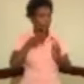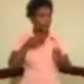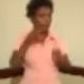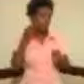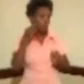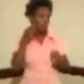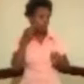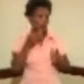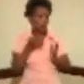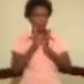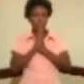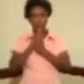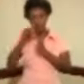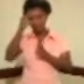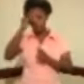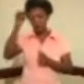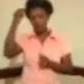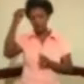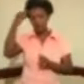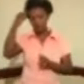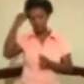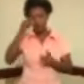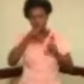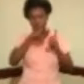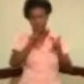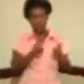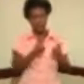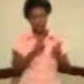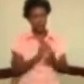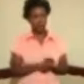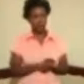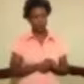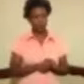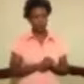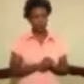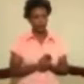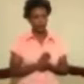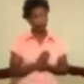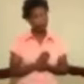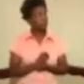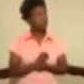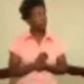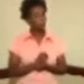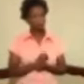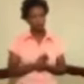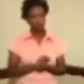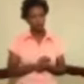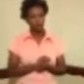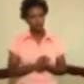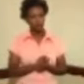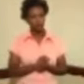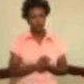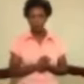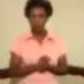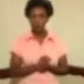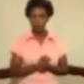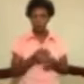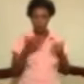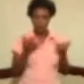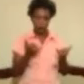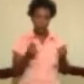question que tu aimerais poser à. Non. Vous m'intéressez, Monsieur Martelly. Je ne vais pas poser une